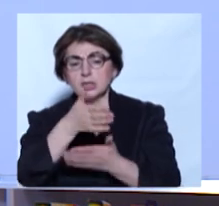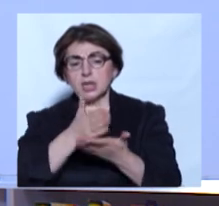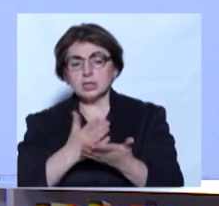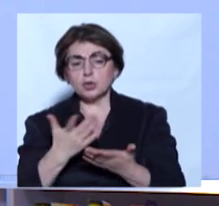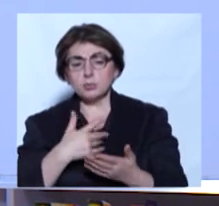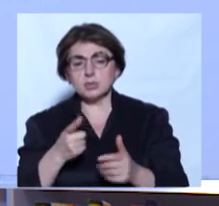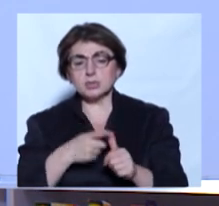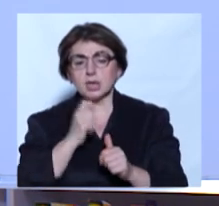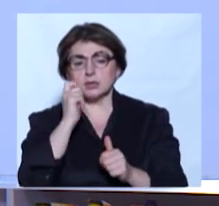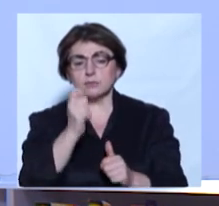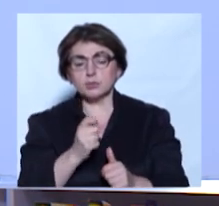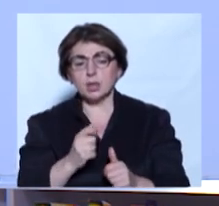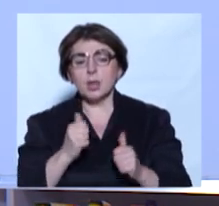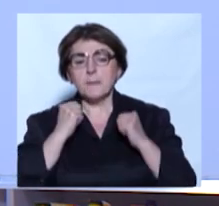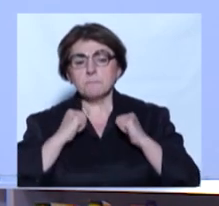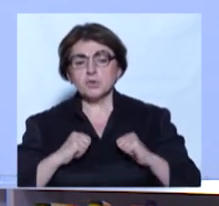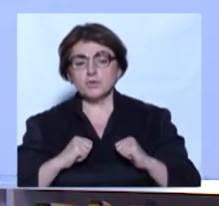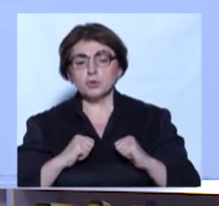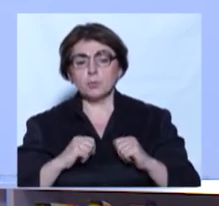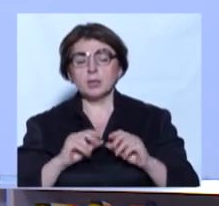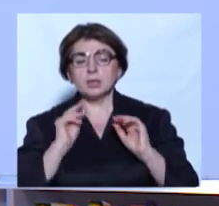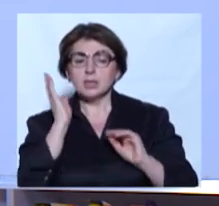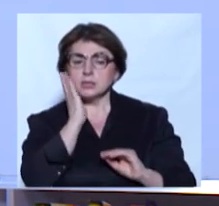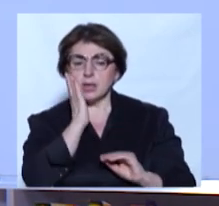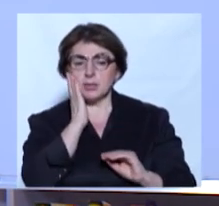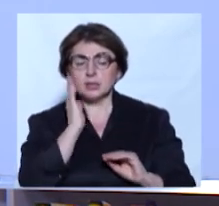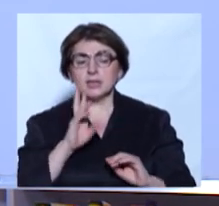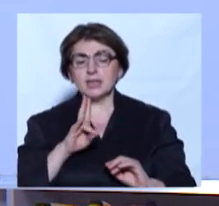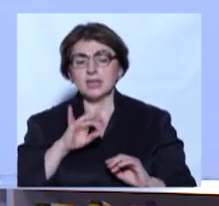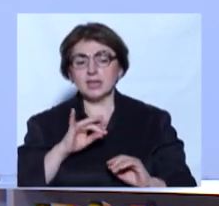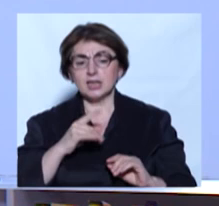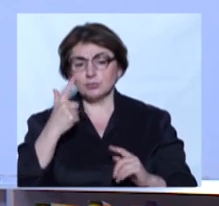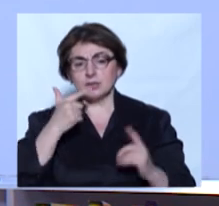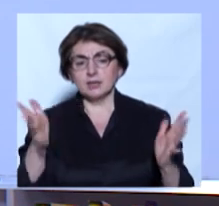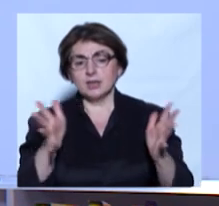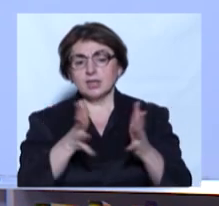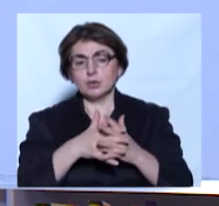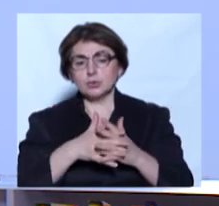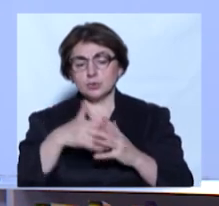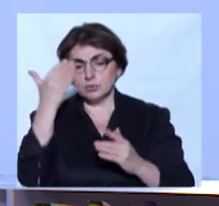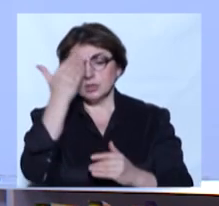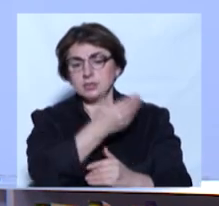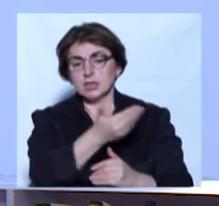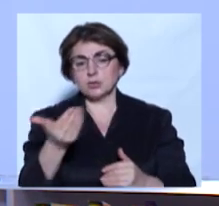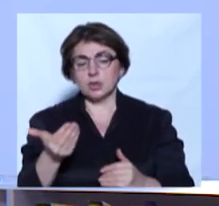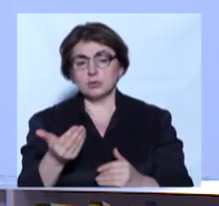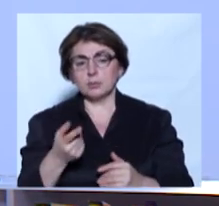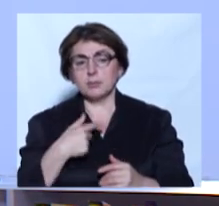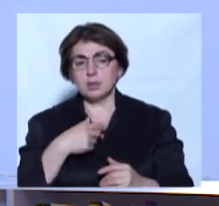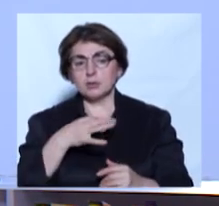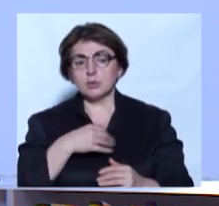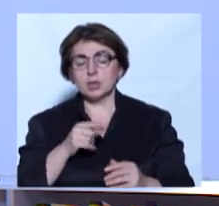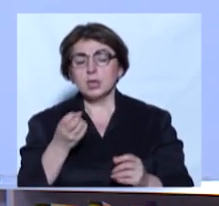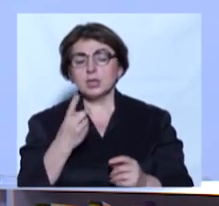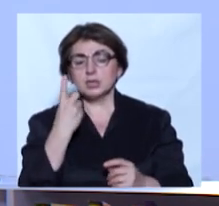რომელსაც ჩვენ ვუწოდებთ მშვიდობიან, სამართლიან და ტოლერანტულ ინკლუზიურ საზოგადოებას. ახლა მოდით მე მინდა